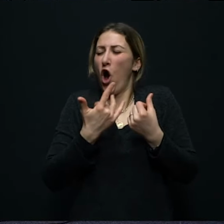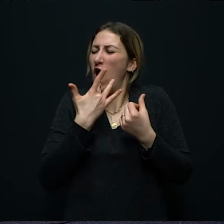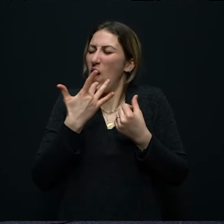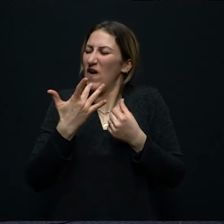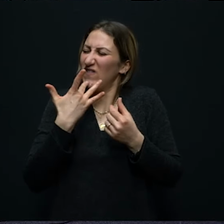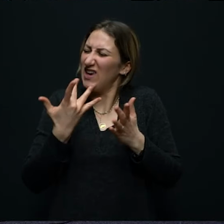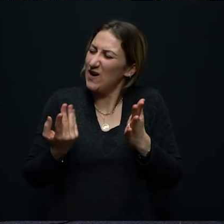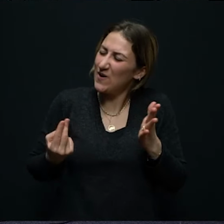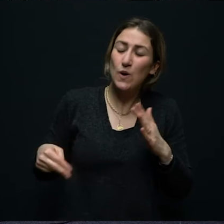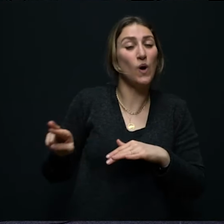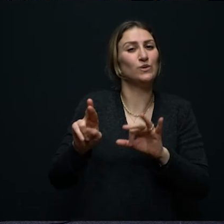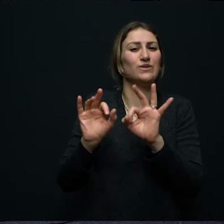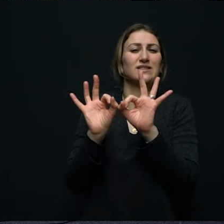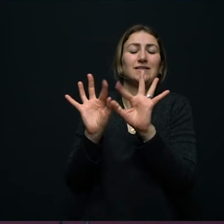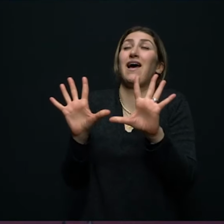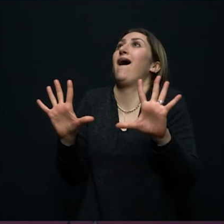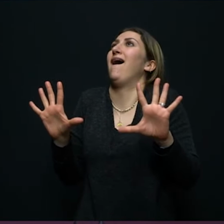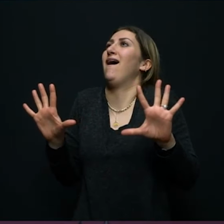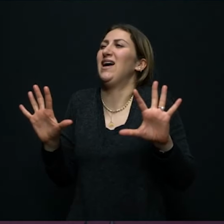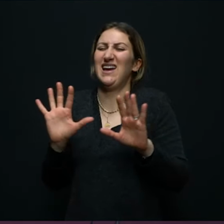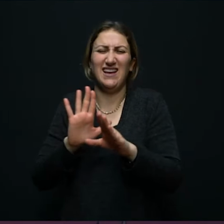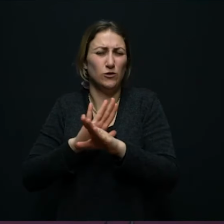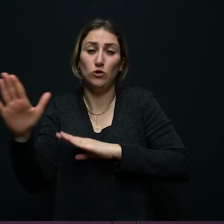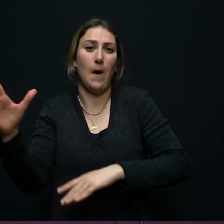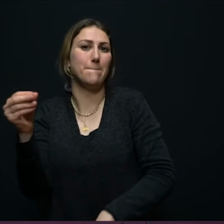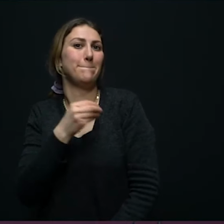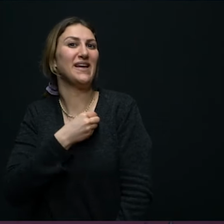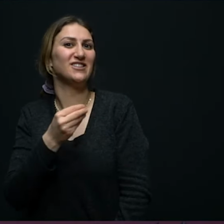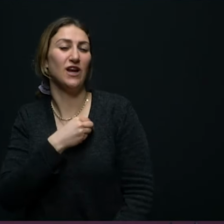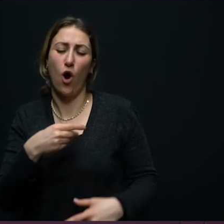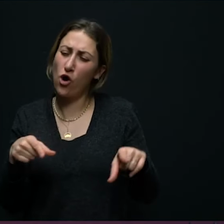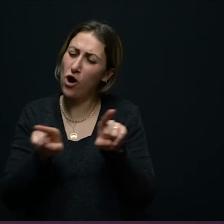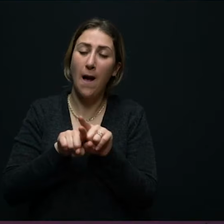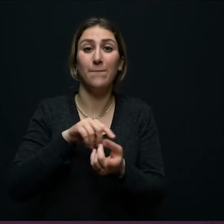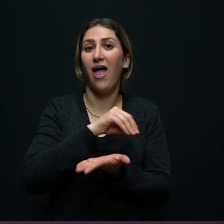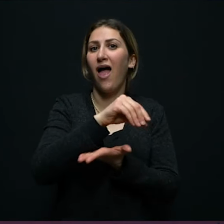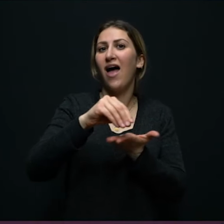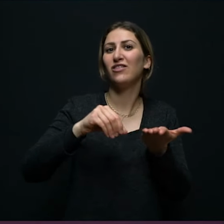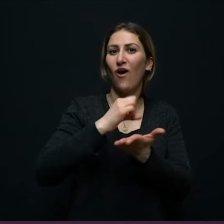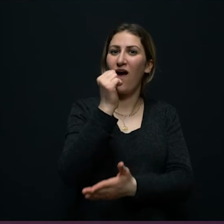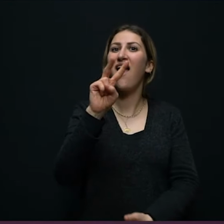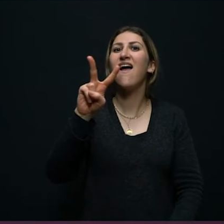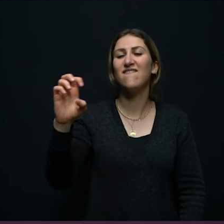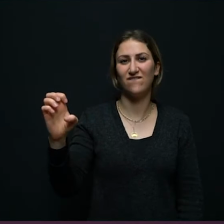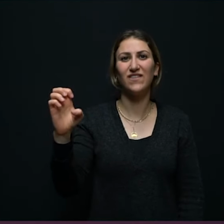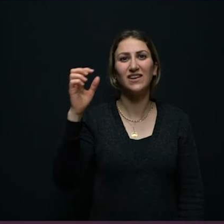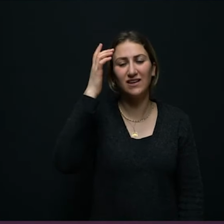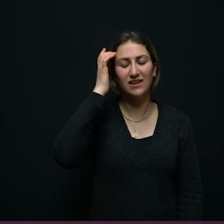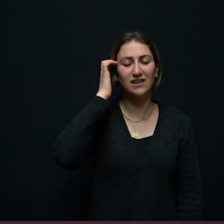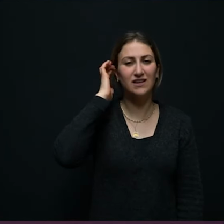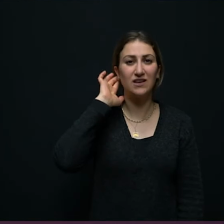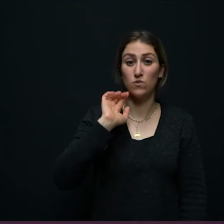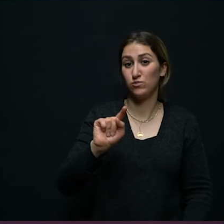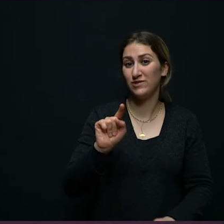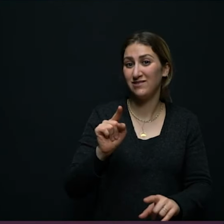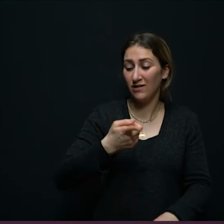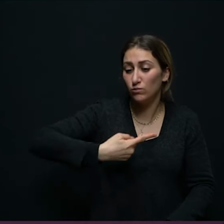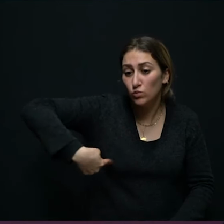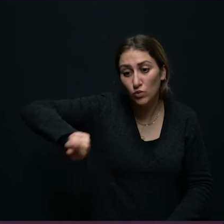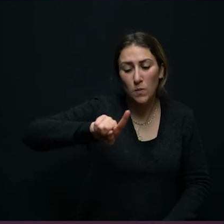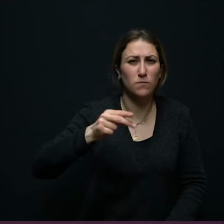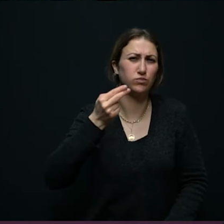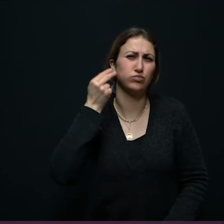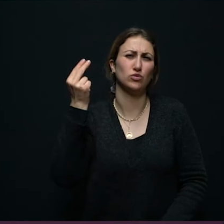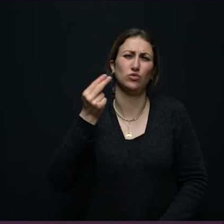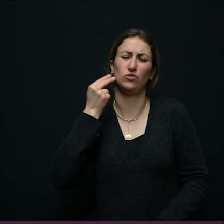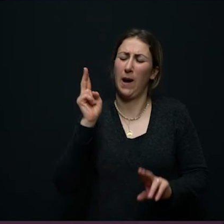et quelque part je pense que ce besoin d'ordre ce besoin de propreté ce mois mois parfois mon bureau